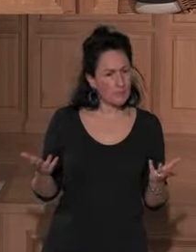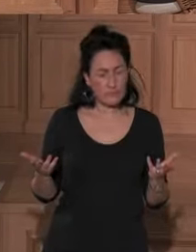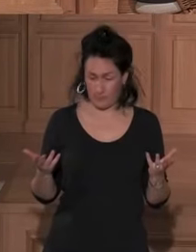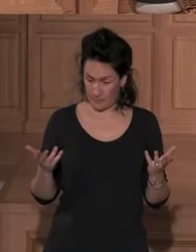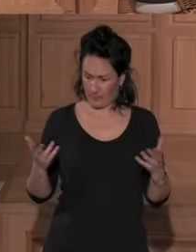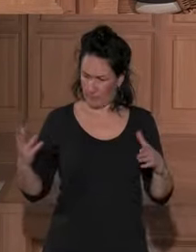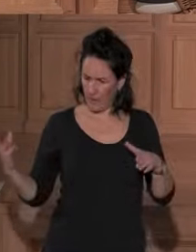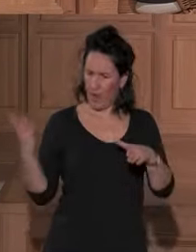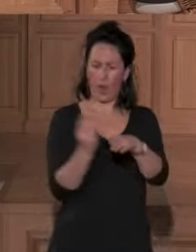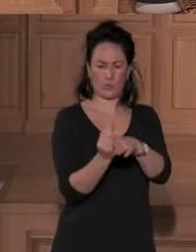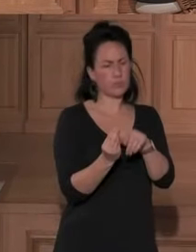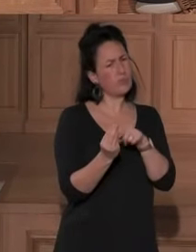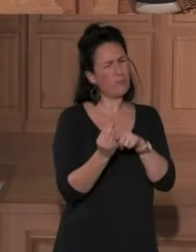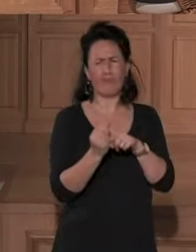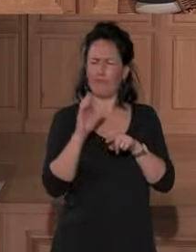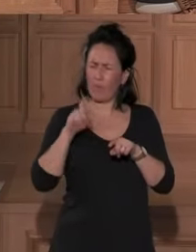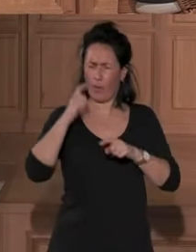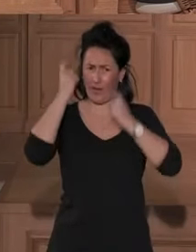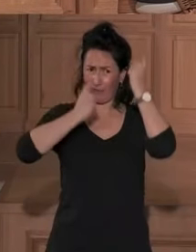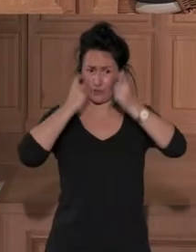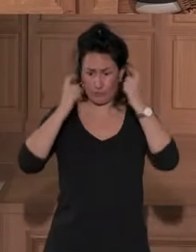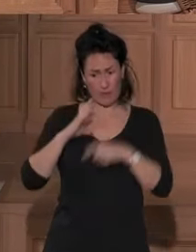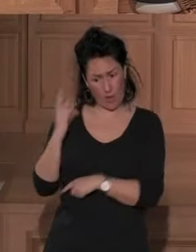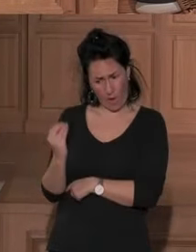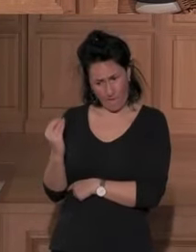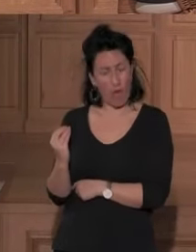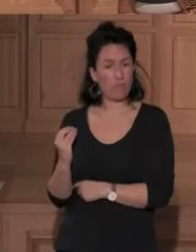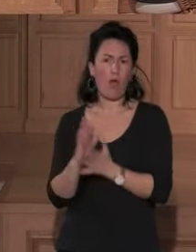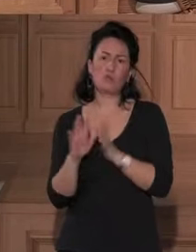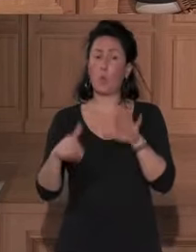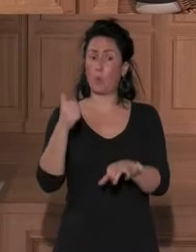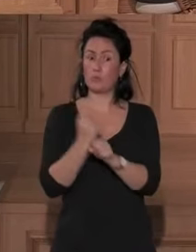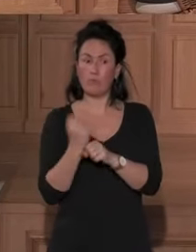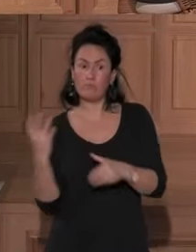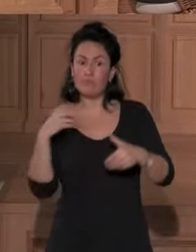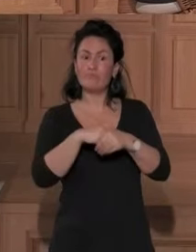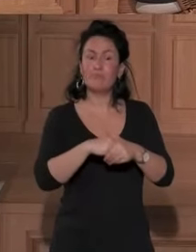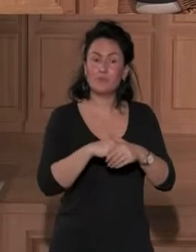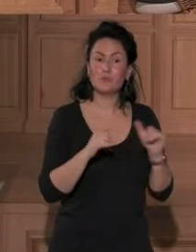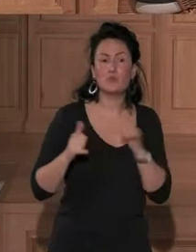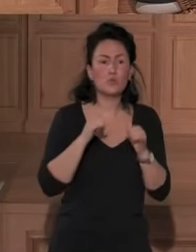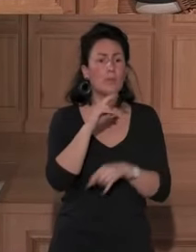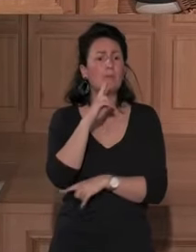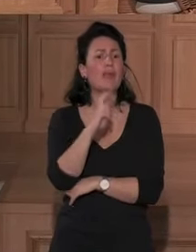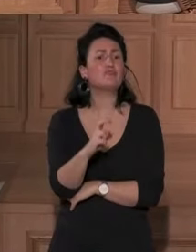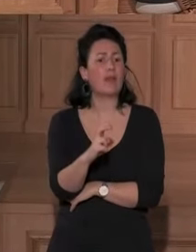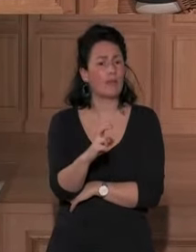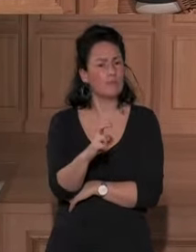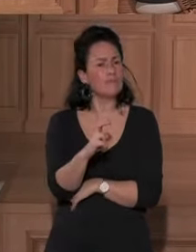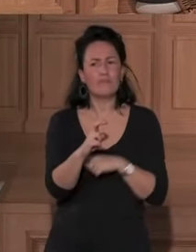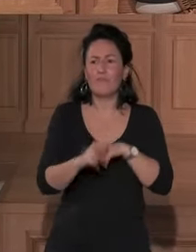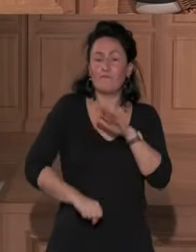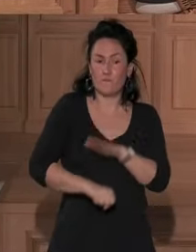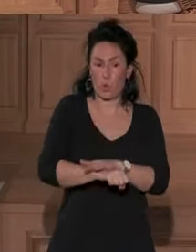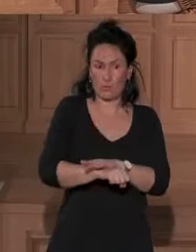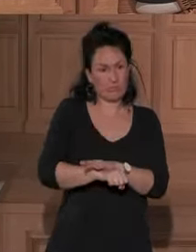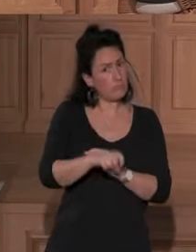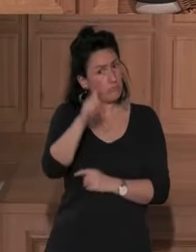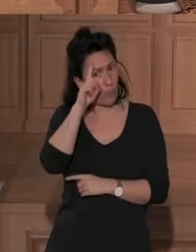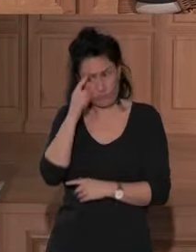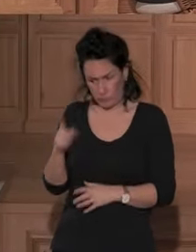enfant qui joue au Paris Saint-Germain, qui a 9 ans, qui a 11 ans, pardon. Pourquoi il joue au Paris Saint-Germain ? Parce que c'est son choix. Moi, on est venu me chercher, on m'a dit le